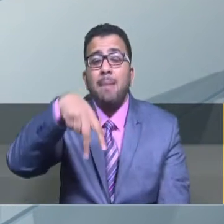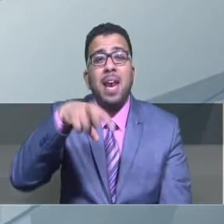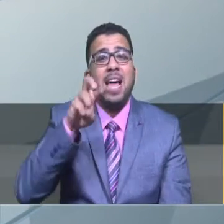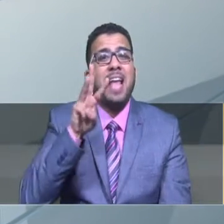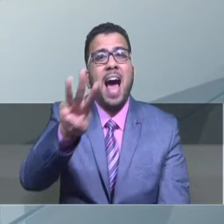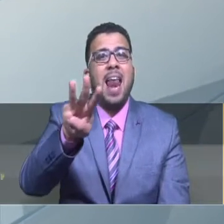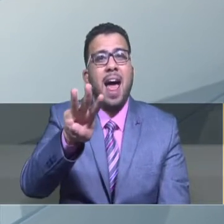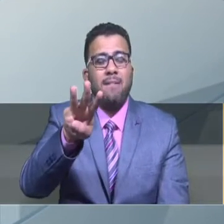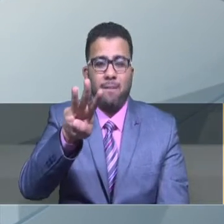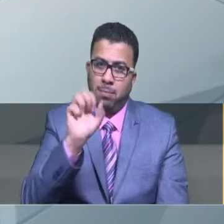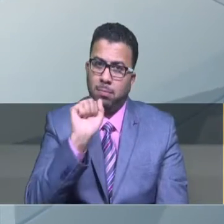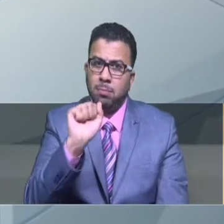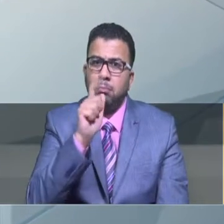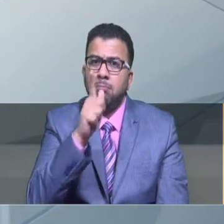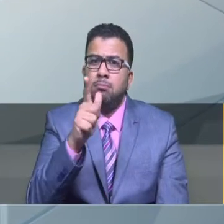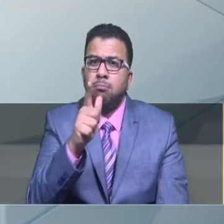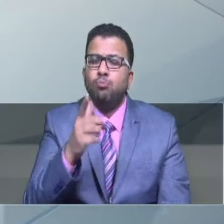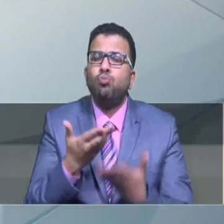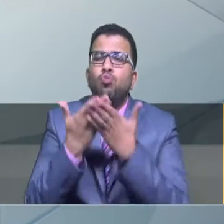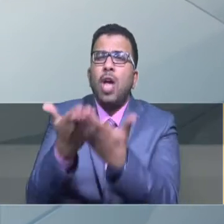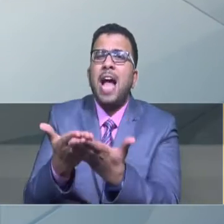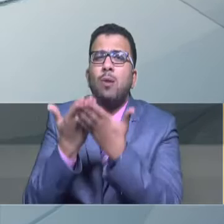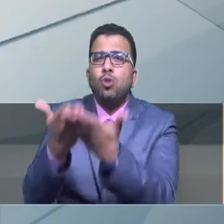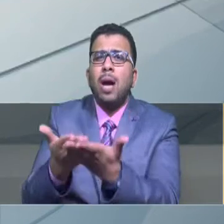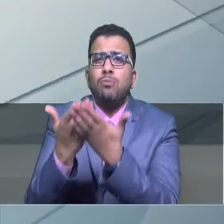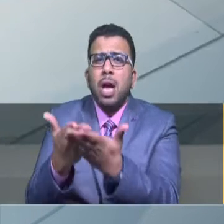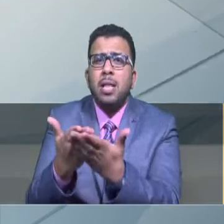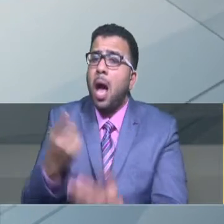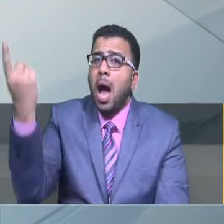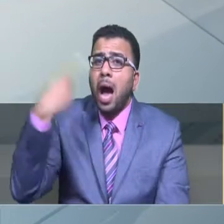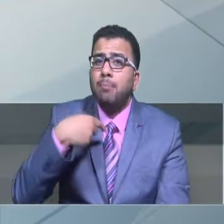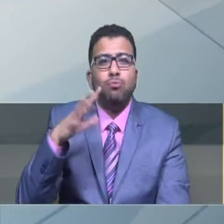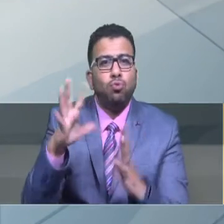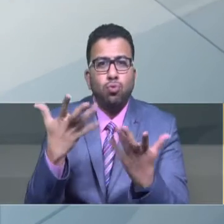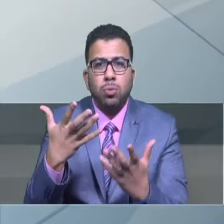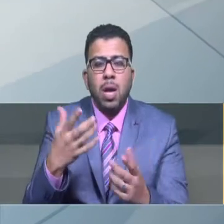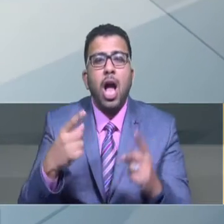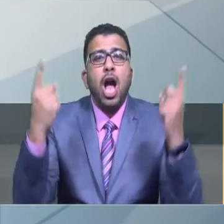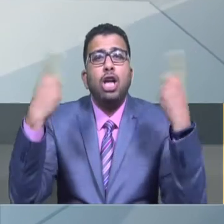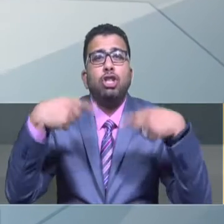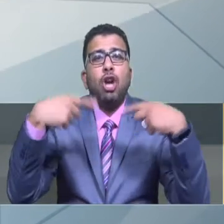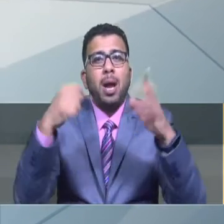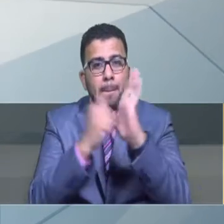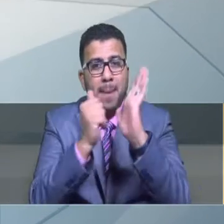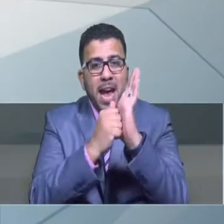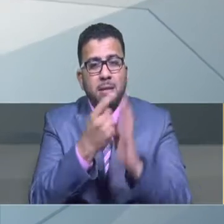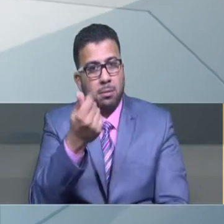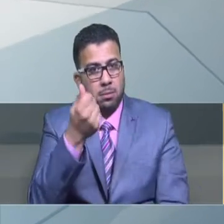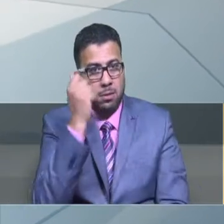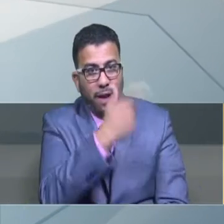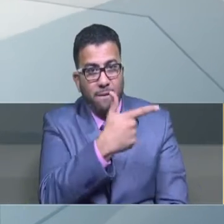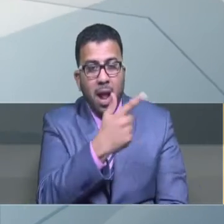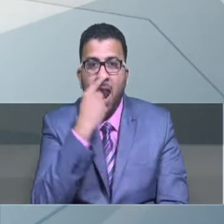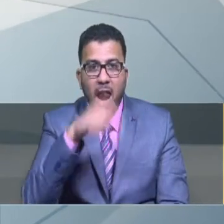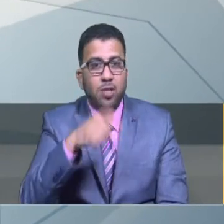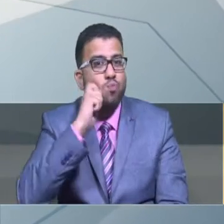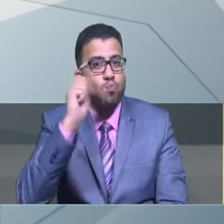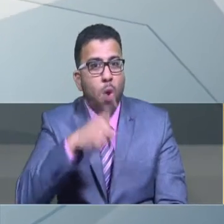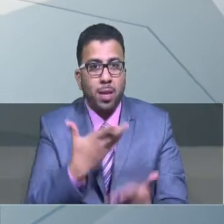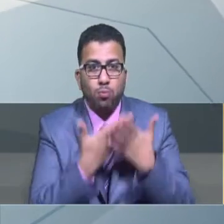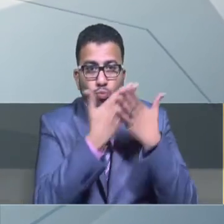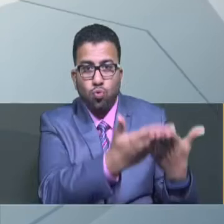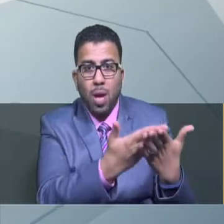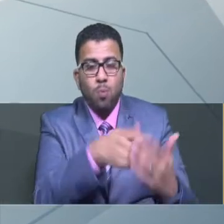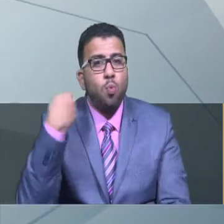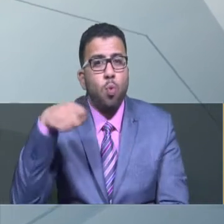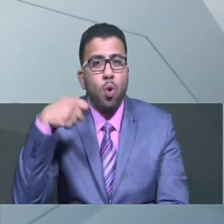8000 حالة. وتضم هذه المساعدات كل من التوجيهات التالية: دفع إيجارات مساكن المستفيدين من إعانة وزارة